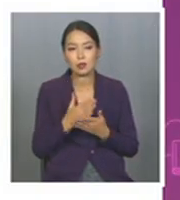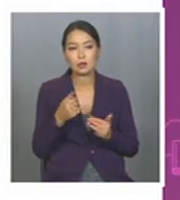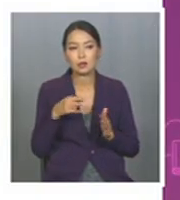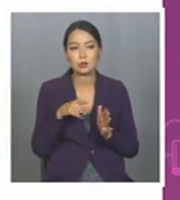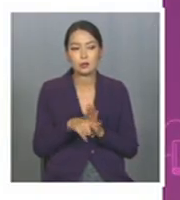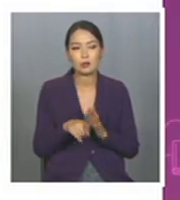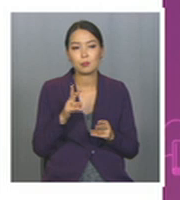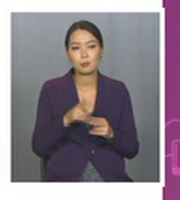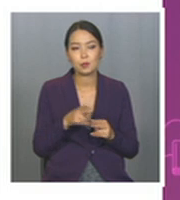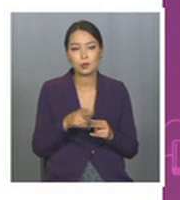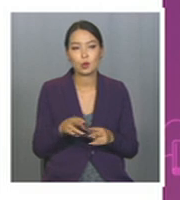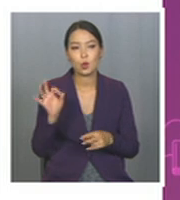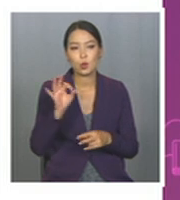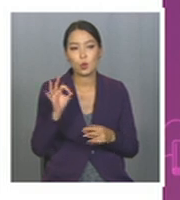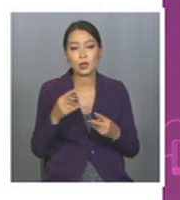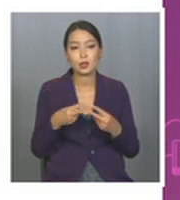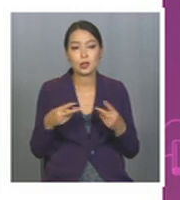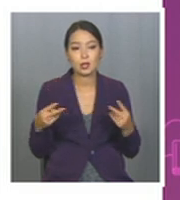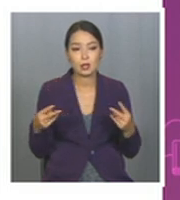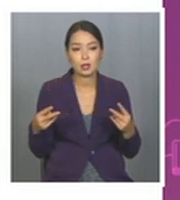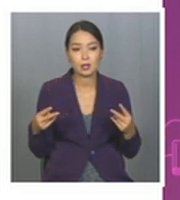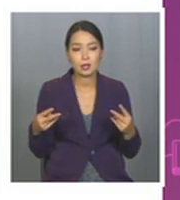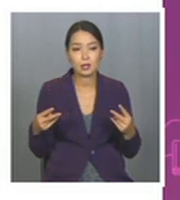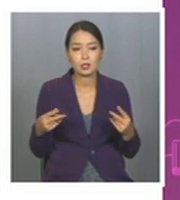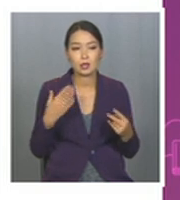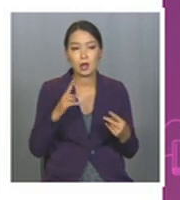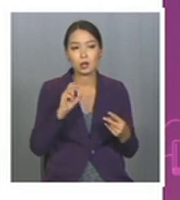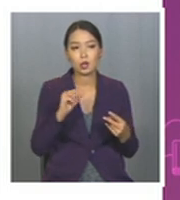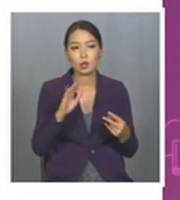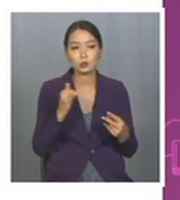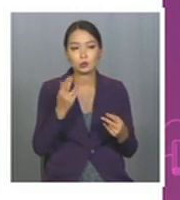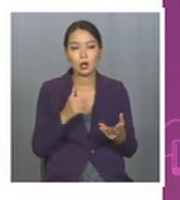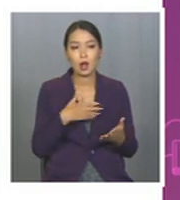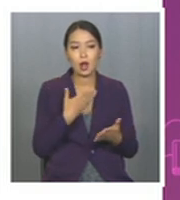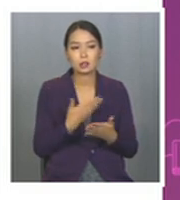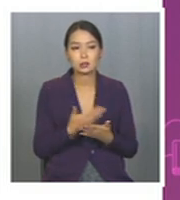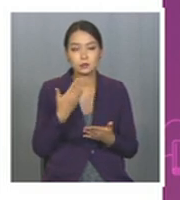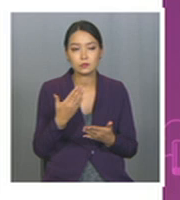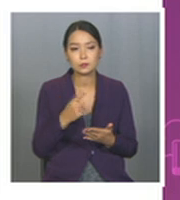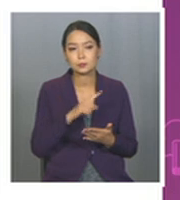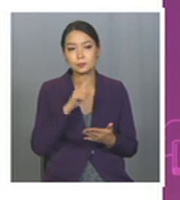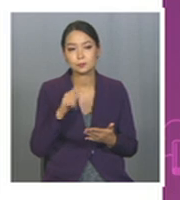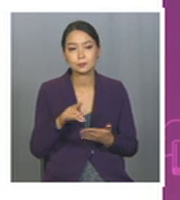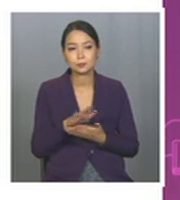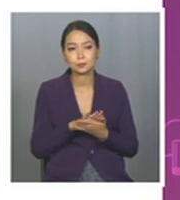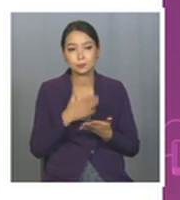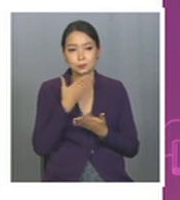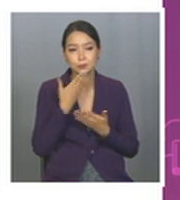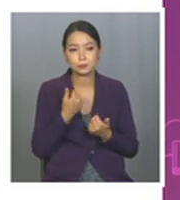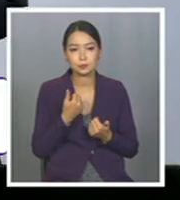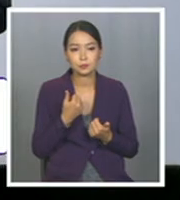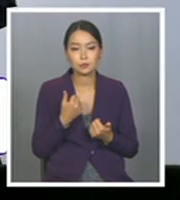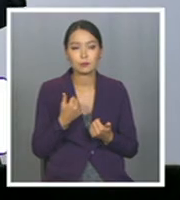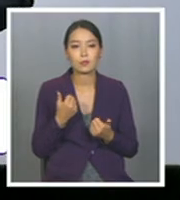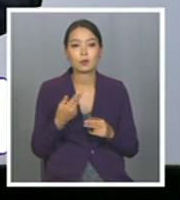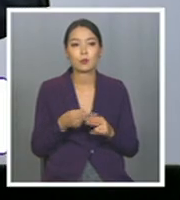кедергісі 0-ге тең. Және катушканың актив кедергісін ескермейік. Яғни ол